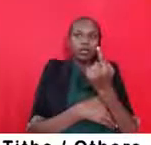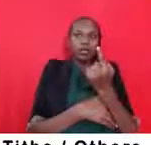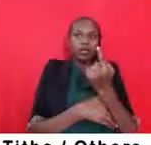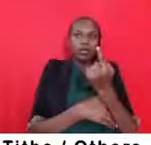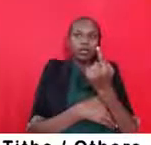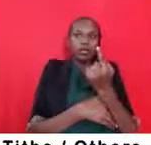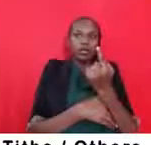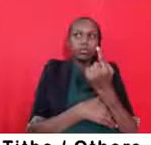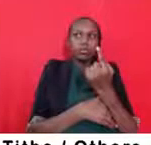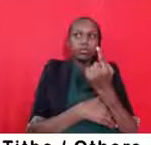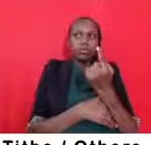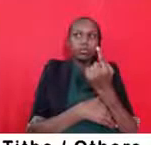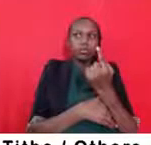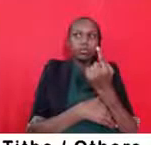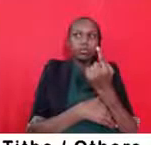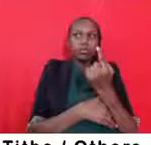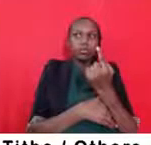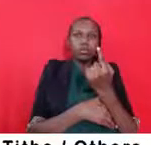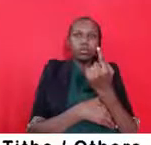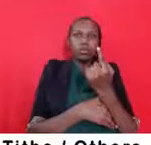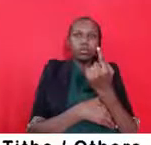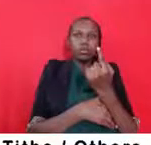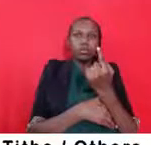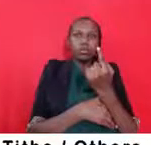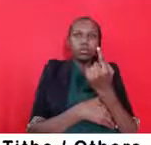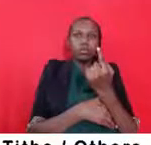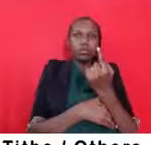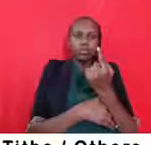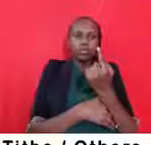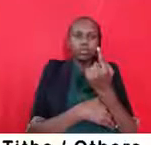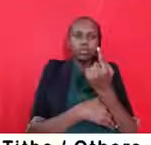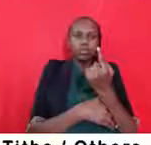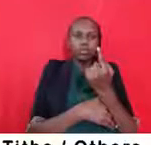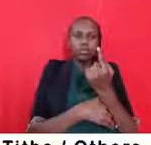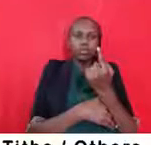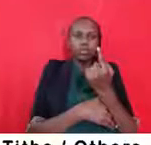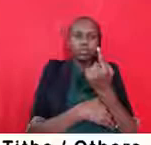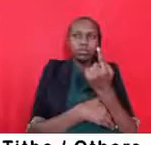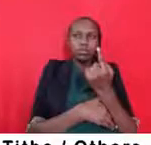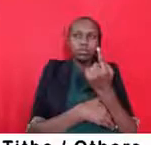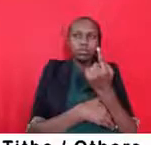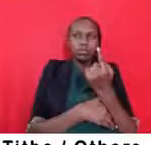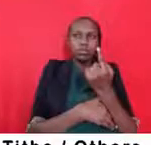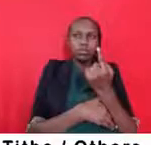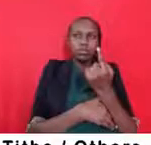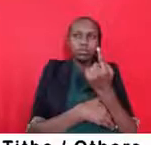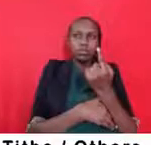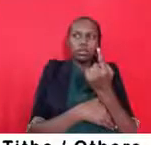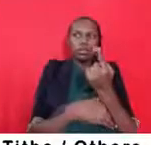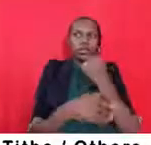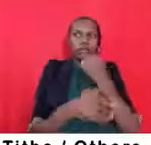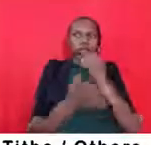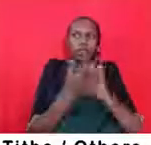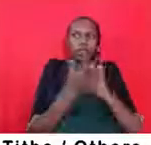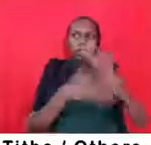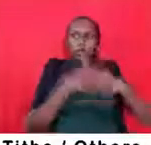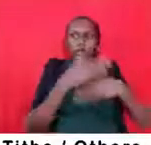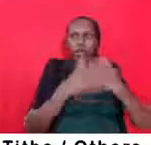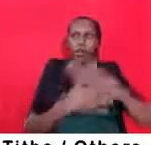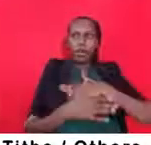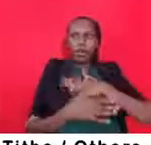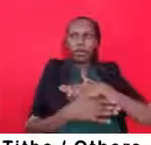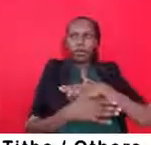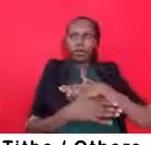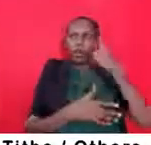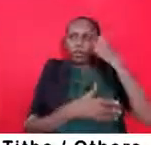Nilipo Ndipo niliposema, ole wangu,